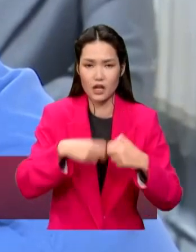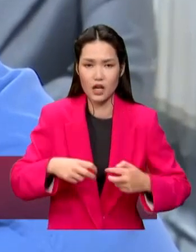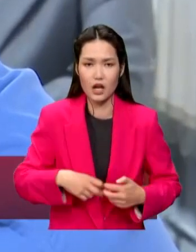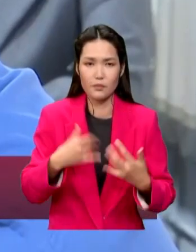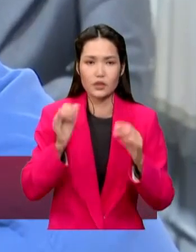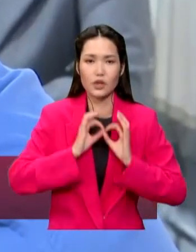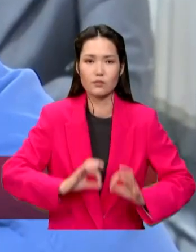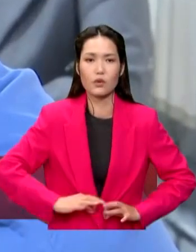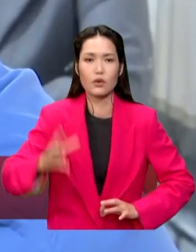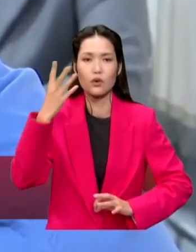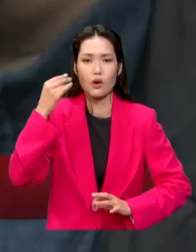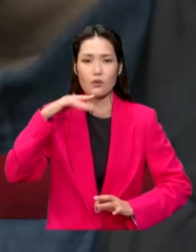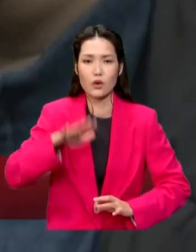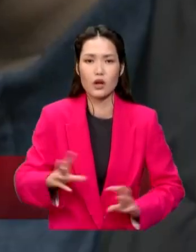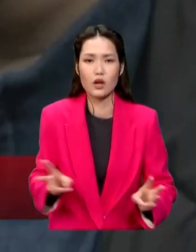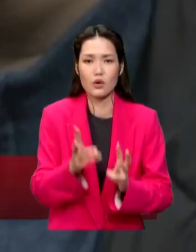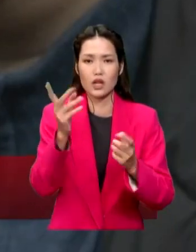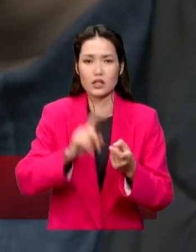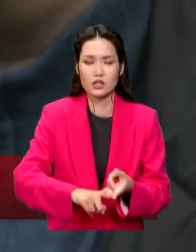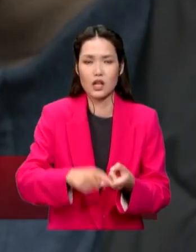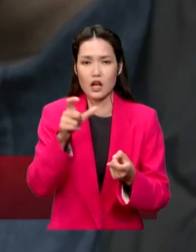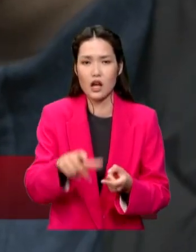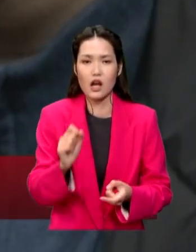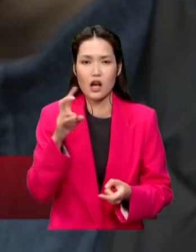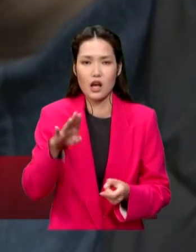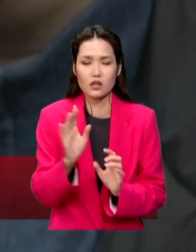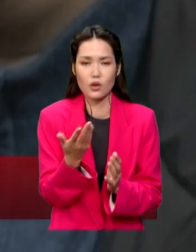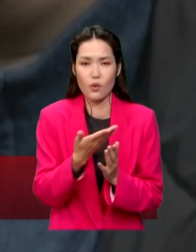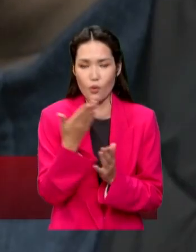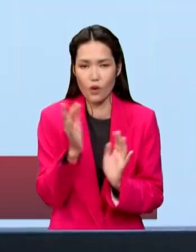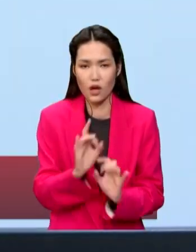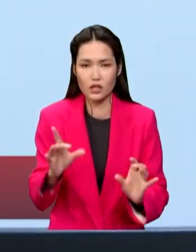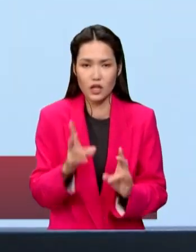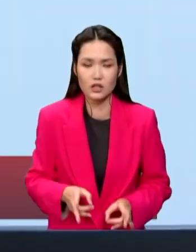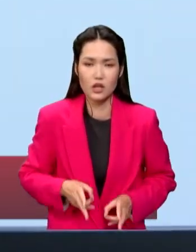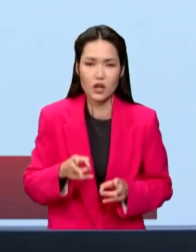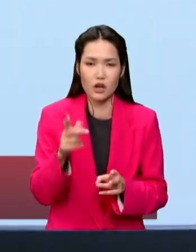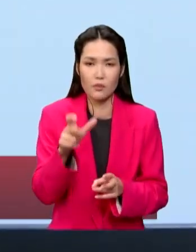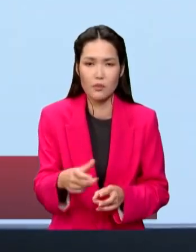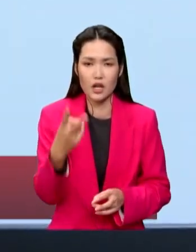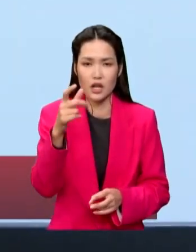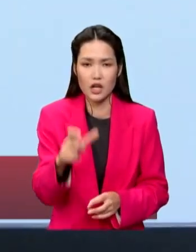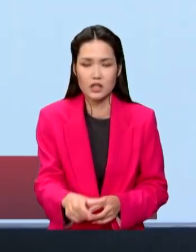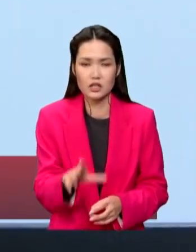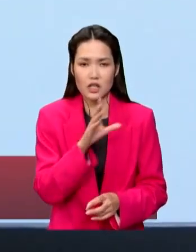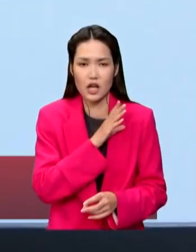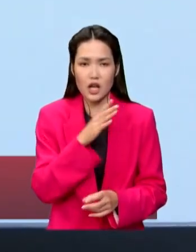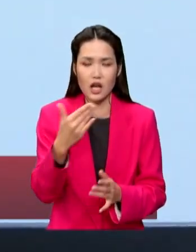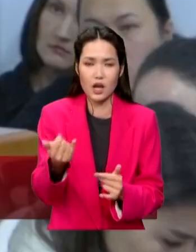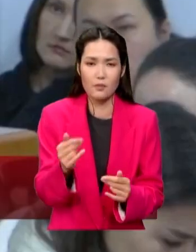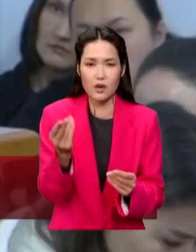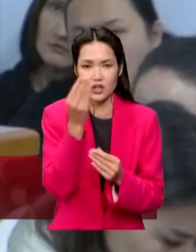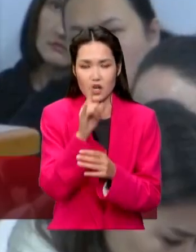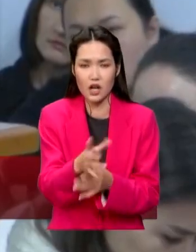прокурор Алматыда болған хостелдегі өртке қатысты айыптау актісін оқыды. Іс бойынша күдіктілер қатарында 2 адам. Оның бірі жертөлені жалға